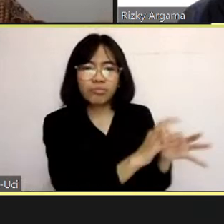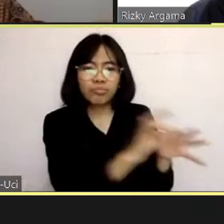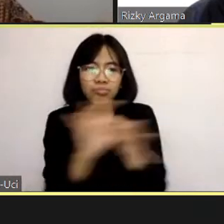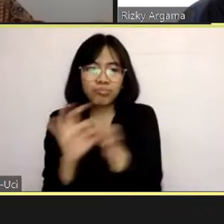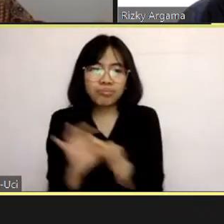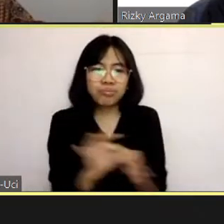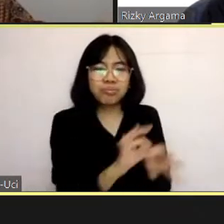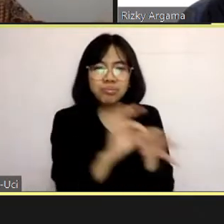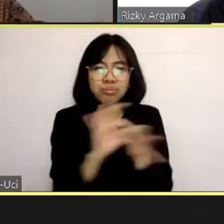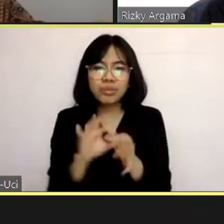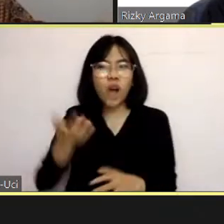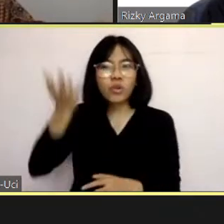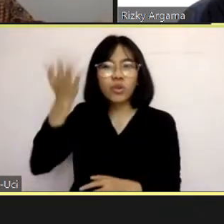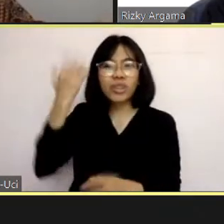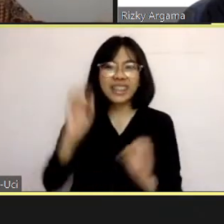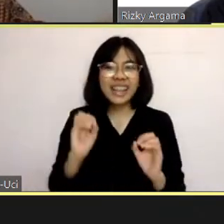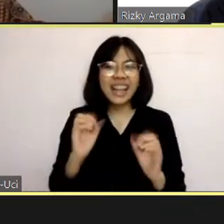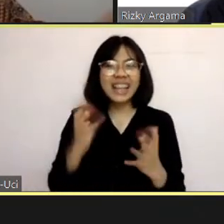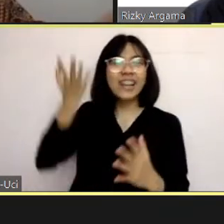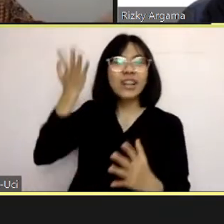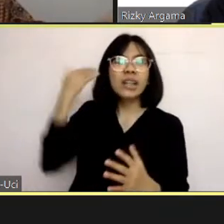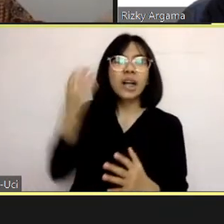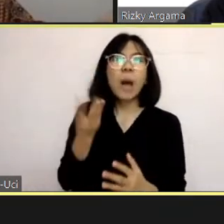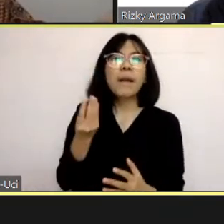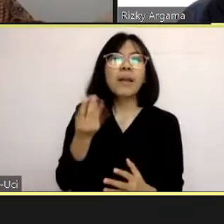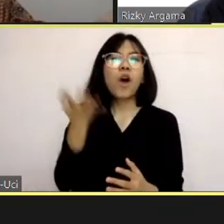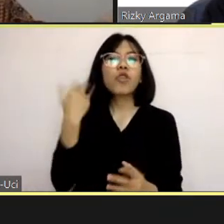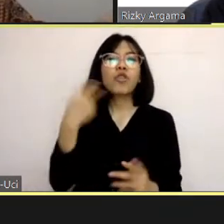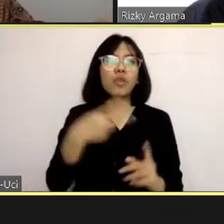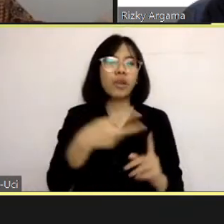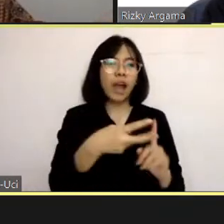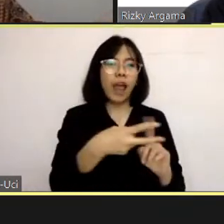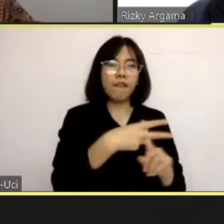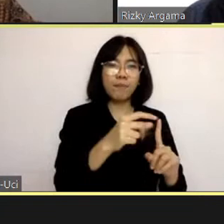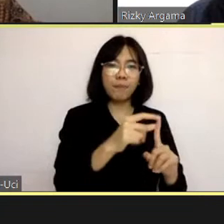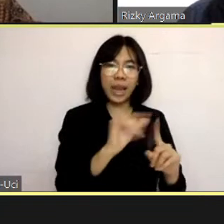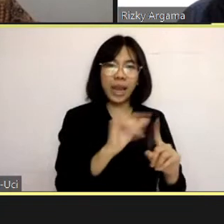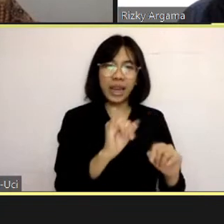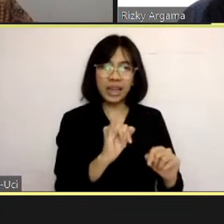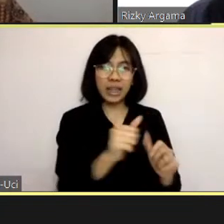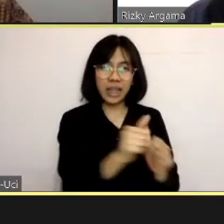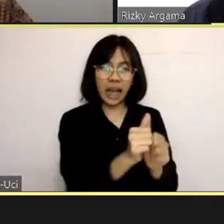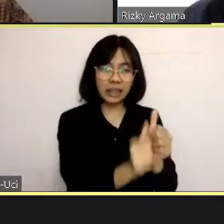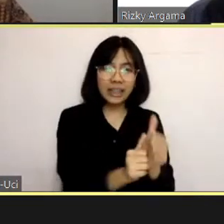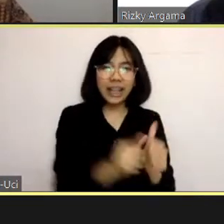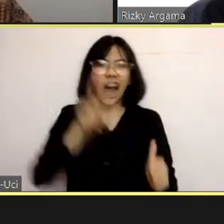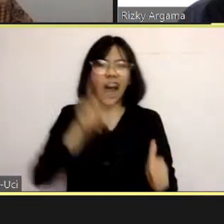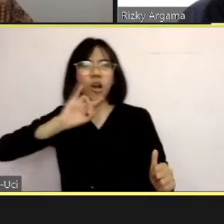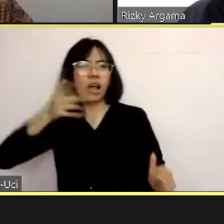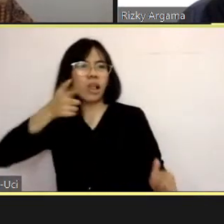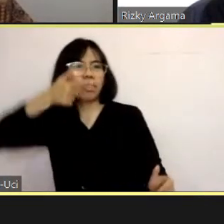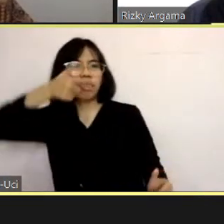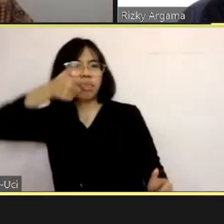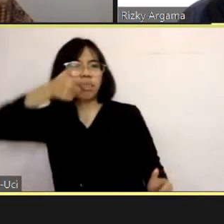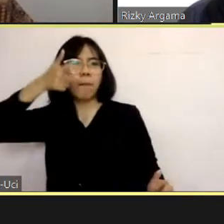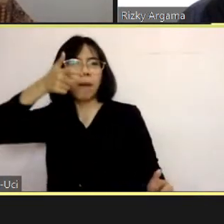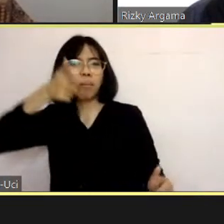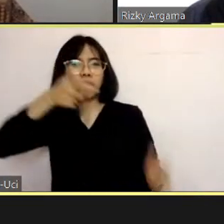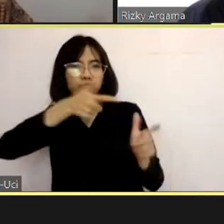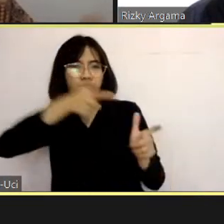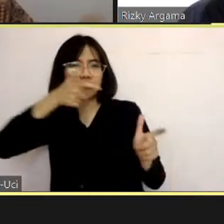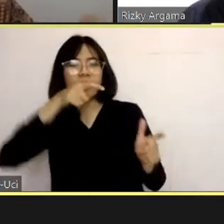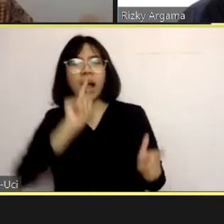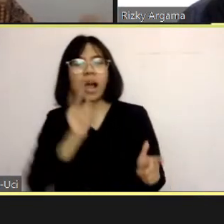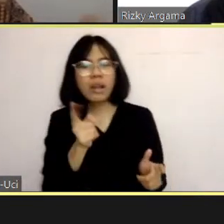penembakan Laskar itu, Laskar FPI. Apakah hal ini aliansi ini menguntungkan atau tidak? Dan seberapa efektif hal